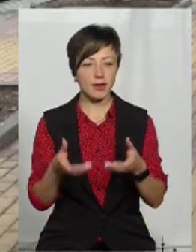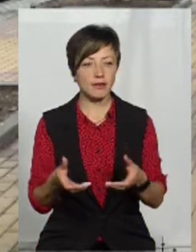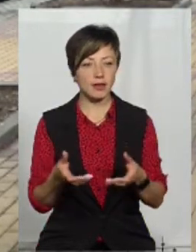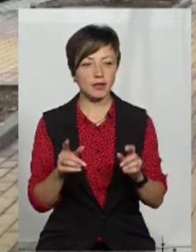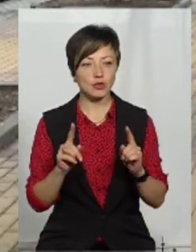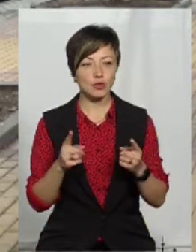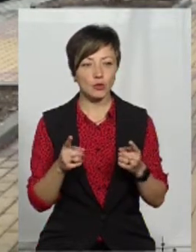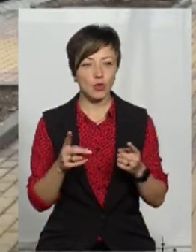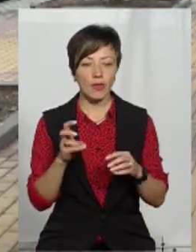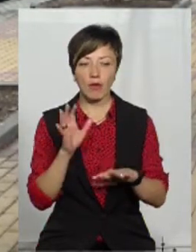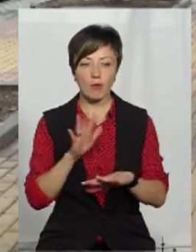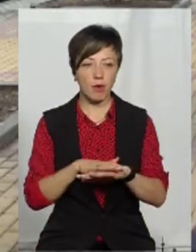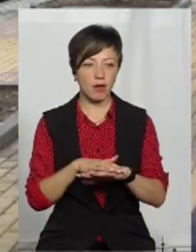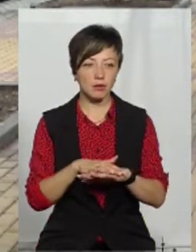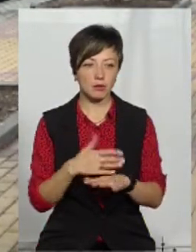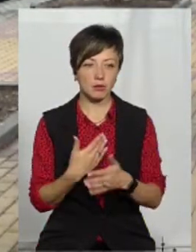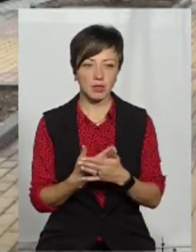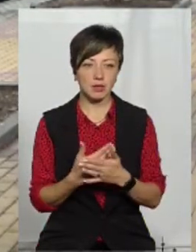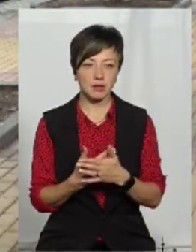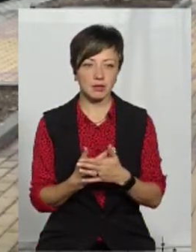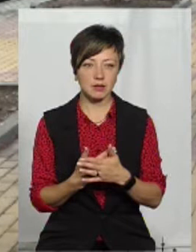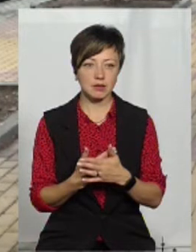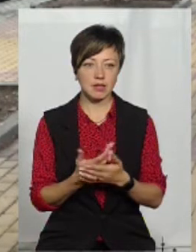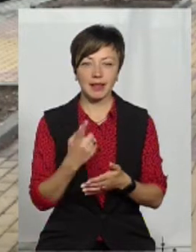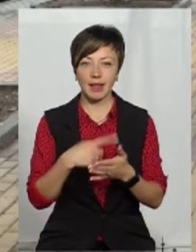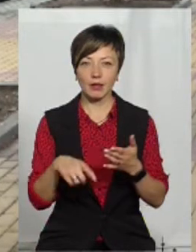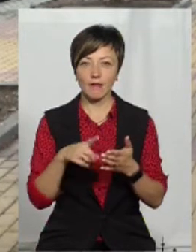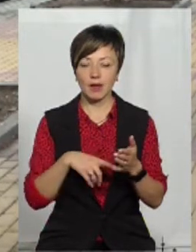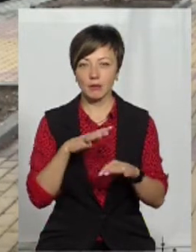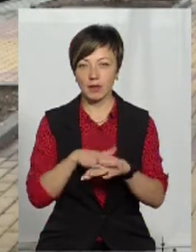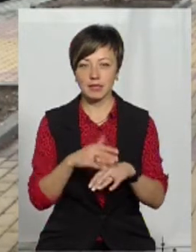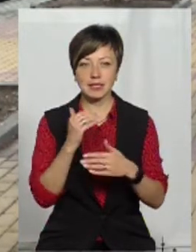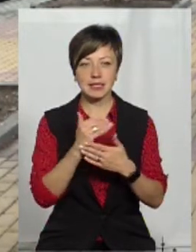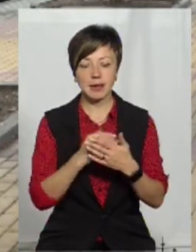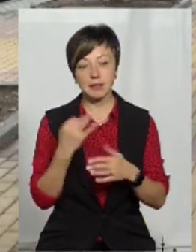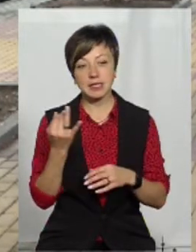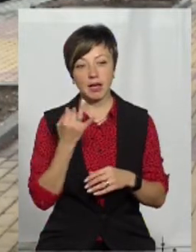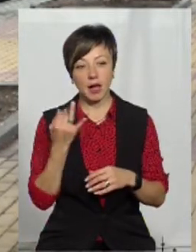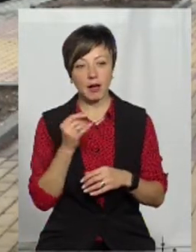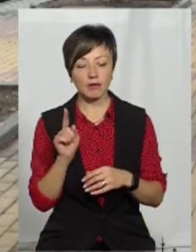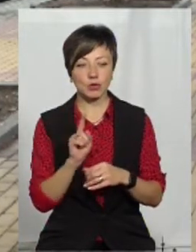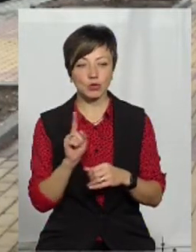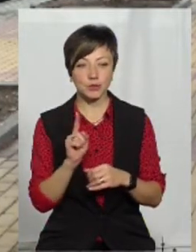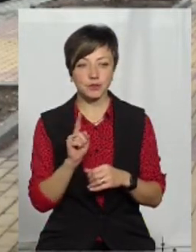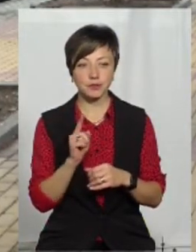чому вона не в банку, наприклад, чи це недовіра до банківської системи. Ну і з цікавого, що якщо подивитись на